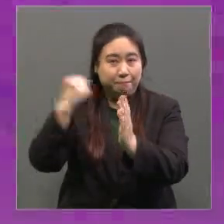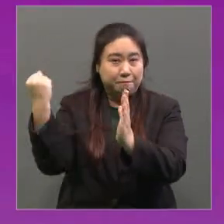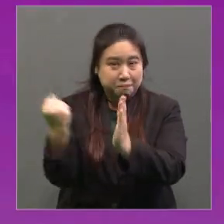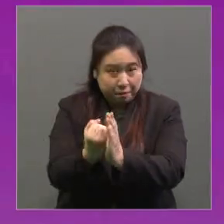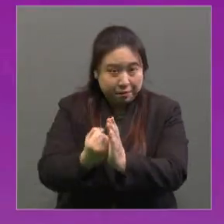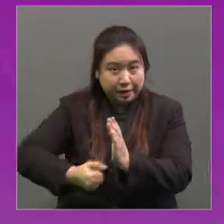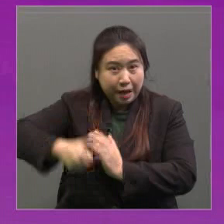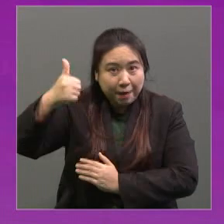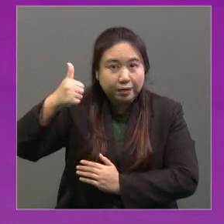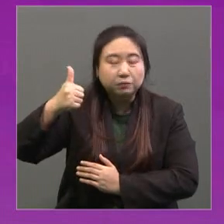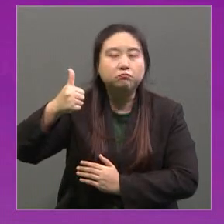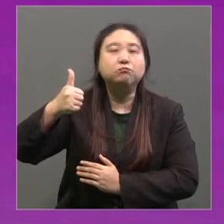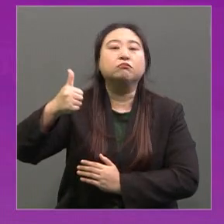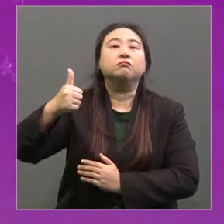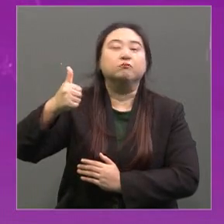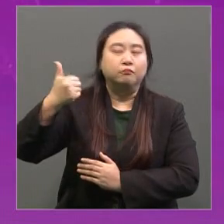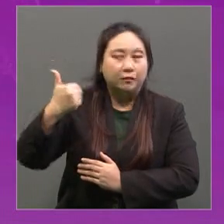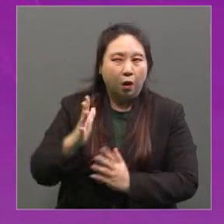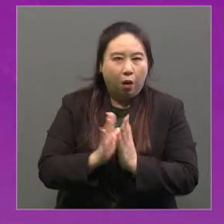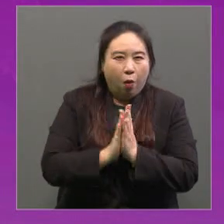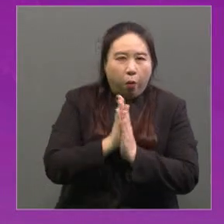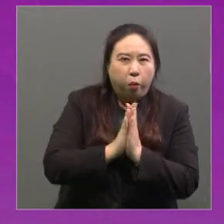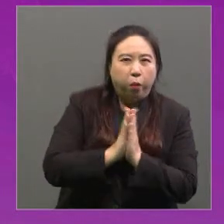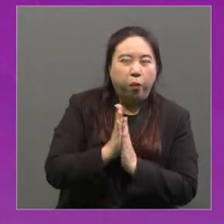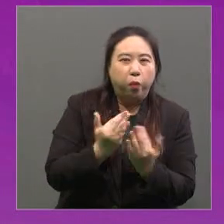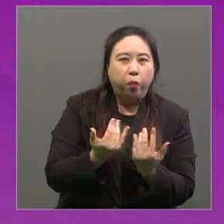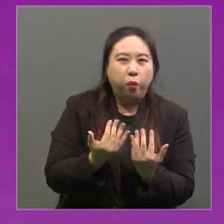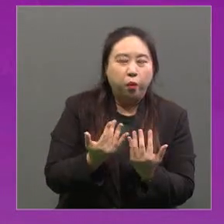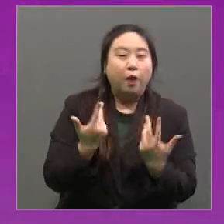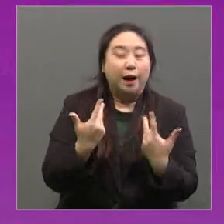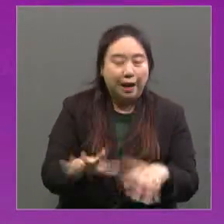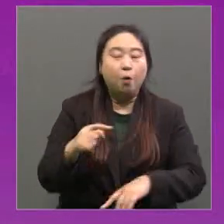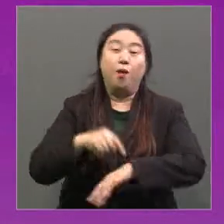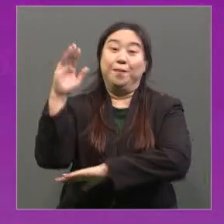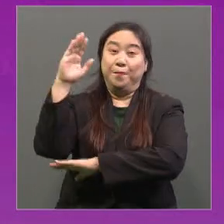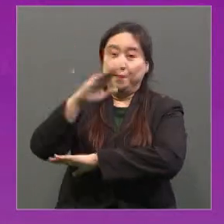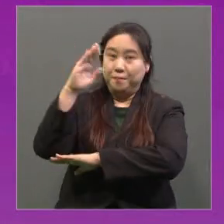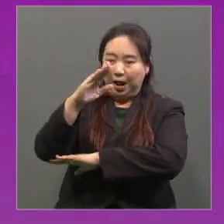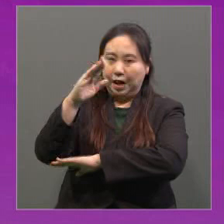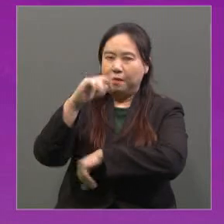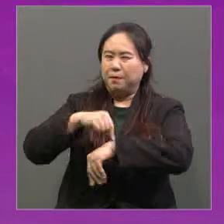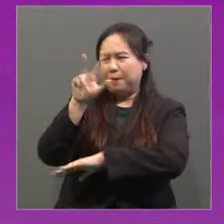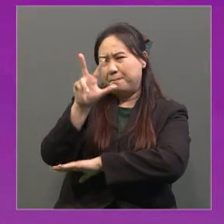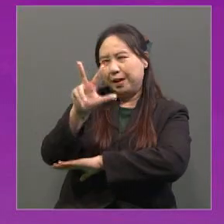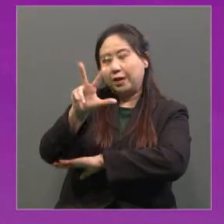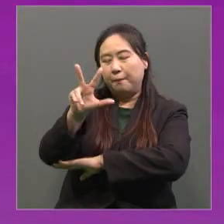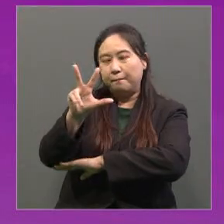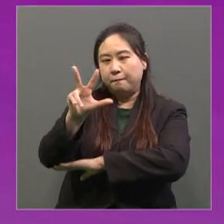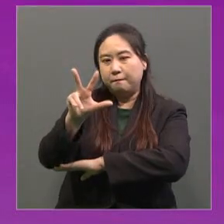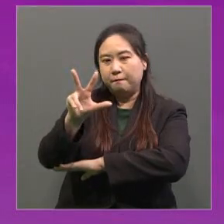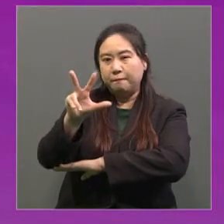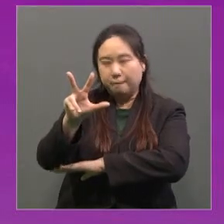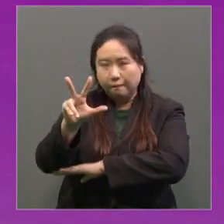มนุษยชาติหรือไม่อนะฮะลุ้นกันมาแล้วเมื่อช่วงบ่ายที่ผ่านมาอืใช่